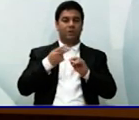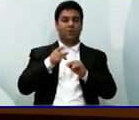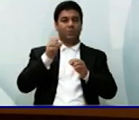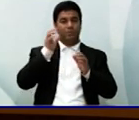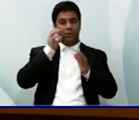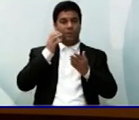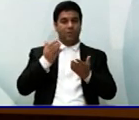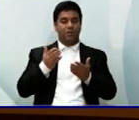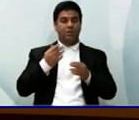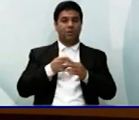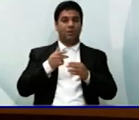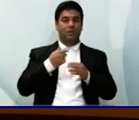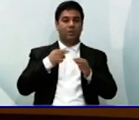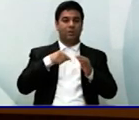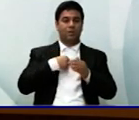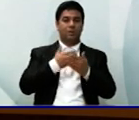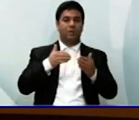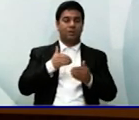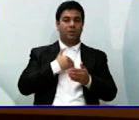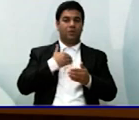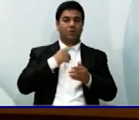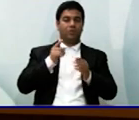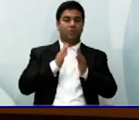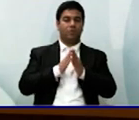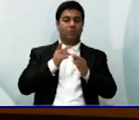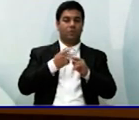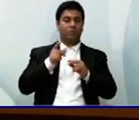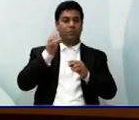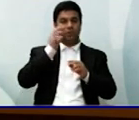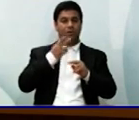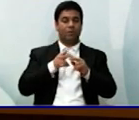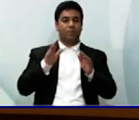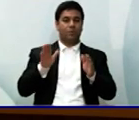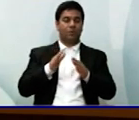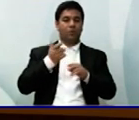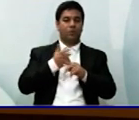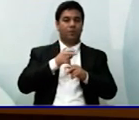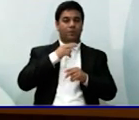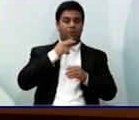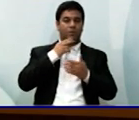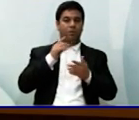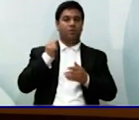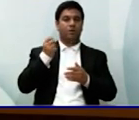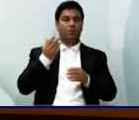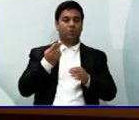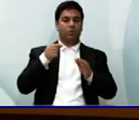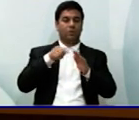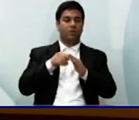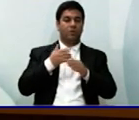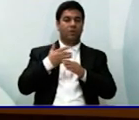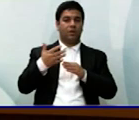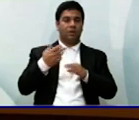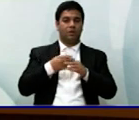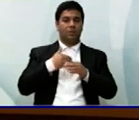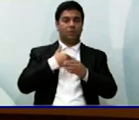прослушивание этой песни, я бы хотела вас попросить послушать эту песню очень внимательно, поскольку далее